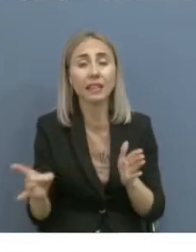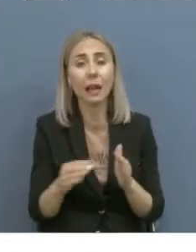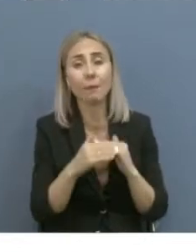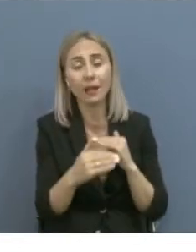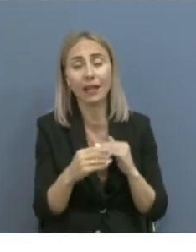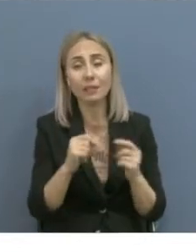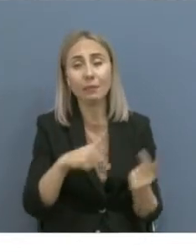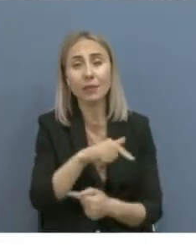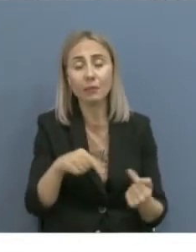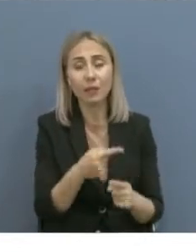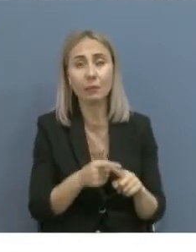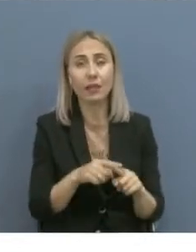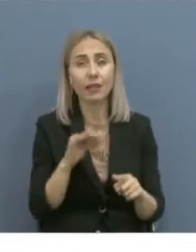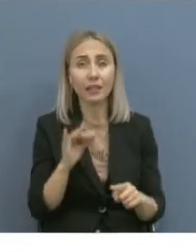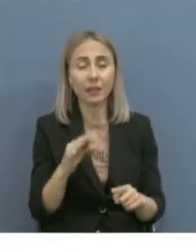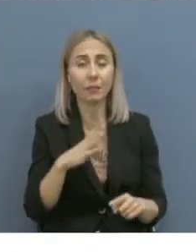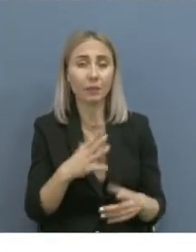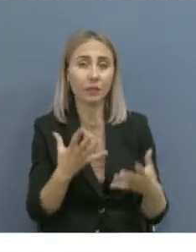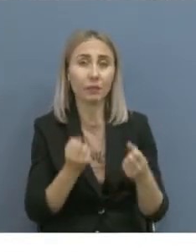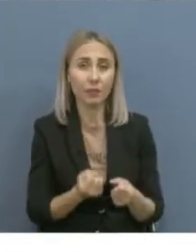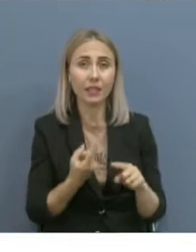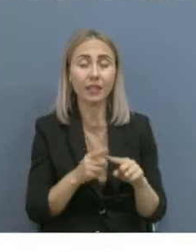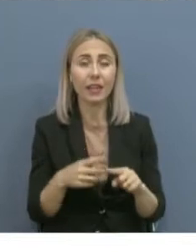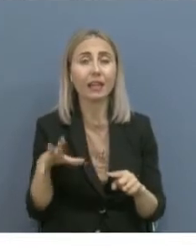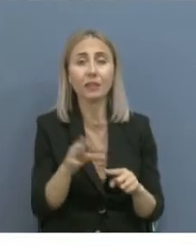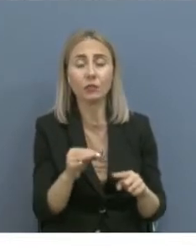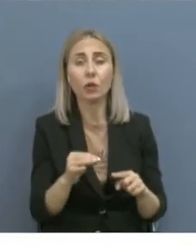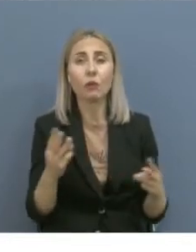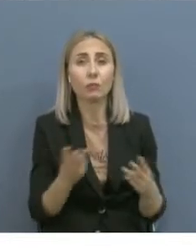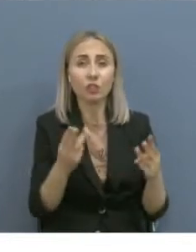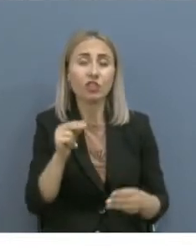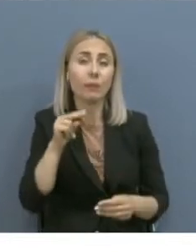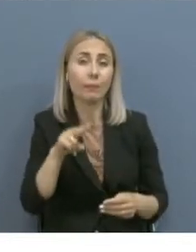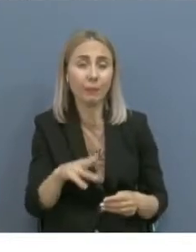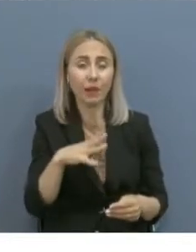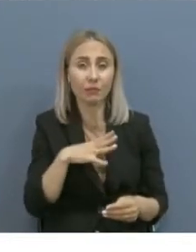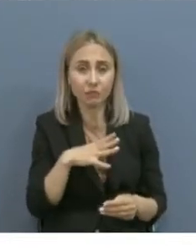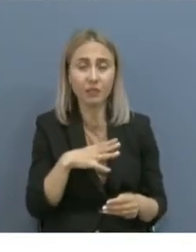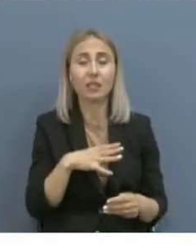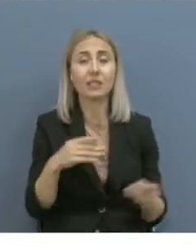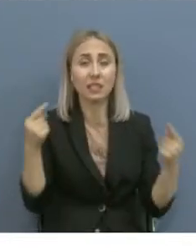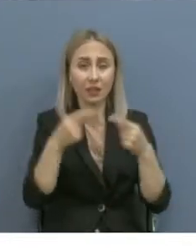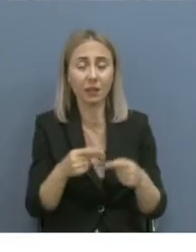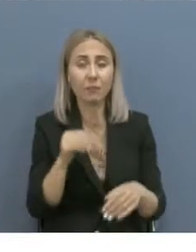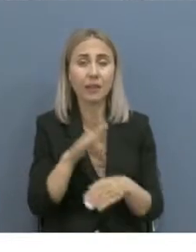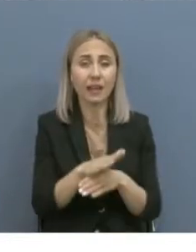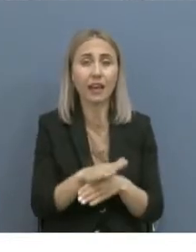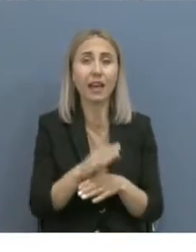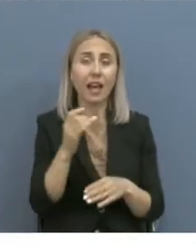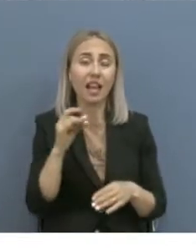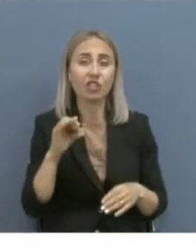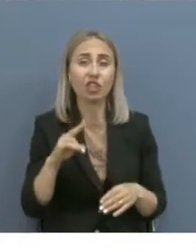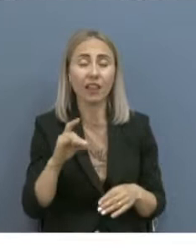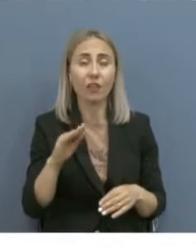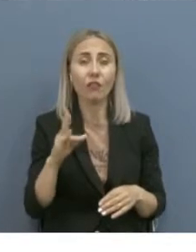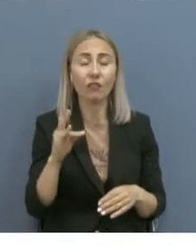өрт сөндірушілер дереу үй аумағын қоршауға алған. Олар альпинистік жабдықтардың көмегімен ғимараттың шатырына түсіп, азаматша мен